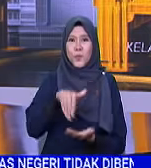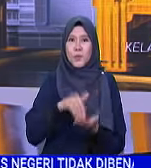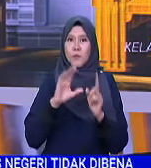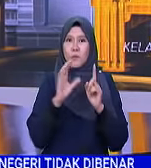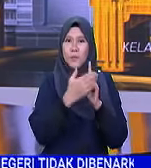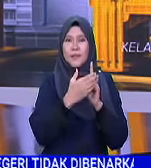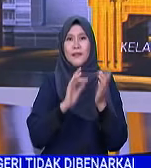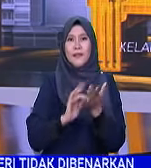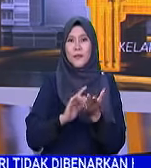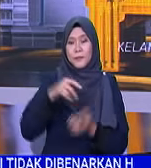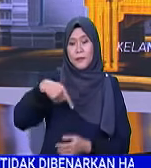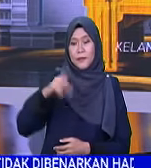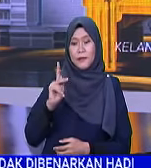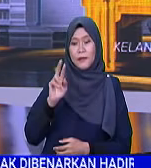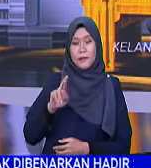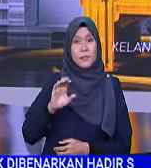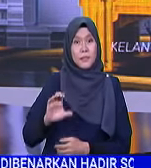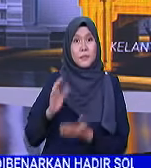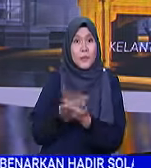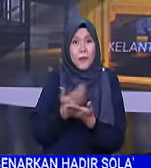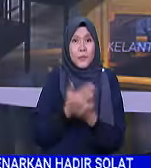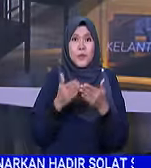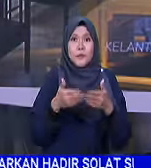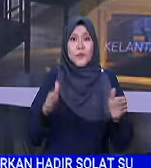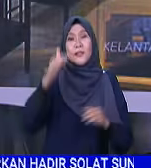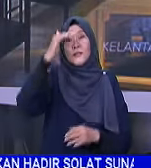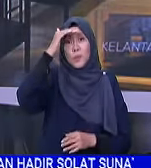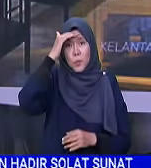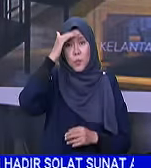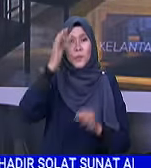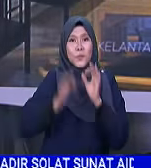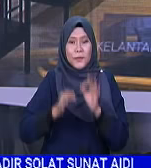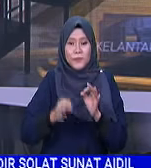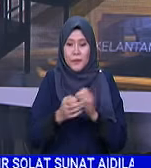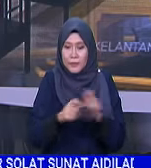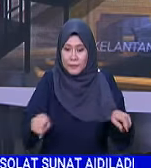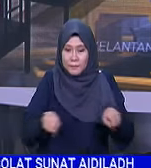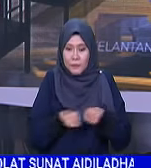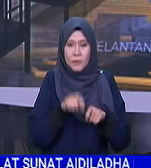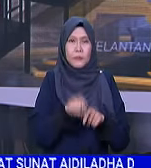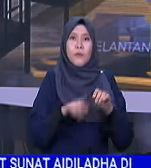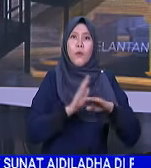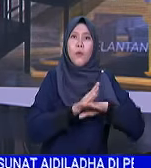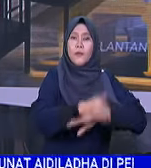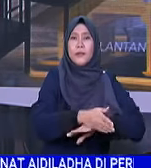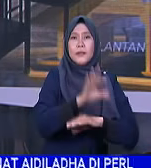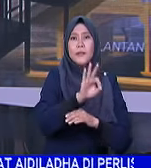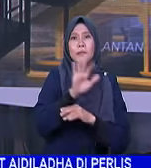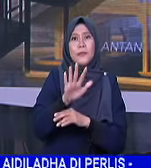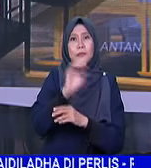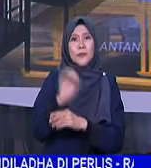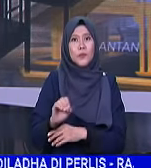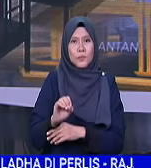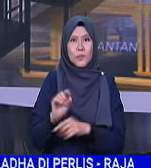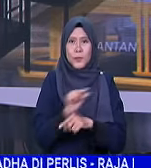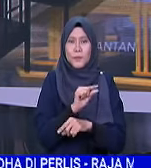Rawatan COVID-19 PKRC Baharu akan dibuka di Johor Bahru sekiranya fasiliti sedia ada melebihi kapasiti